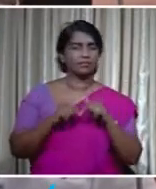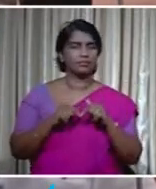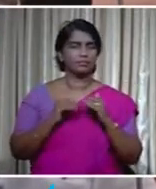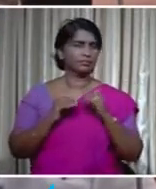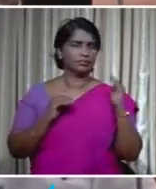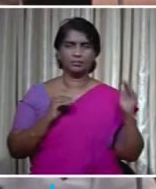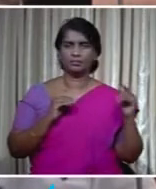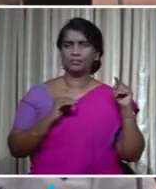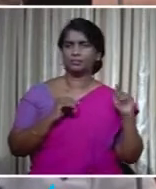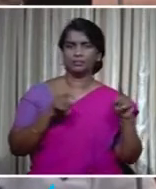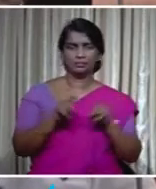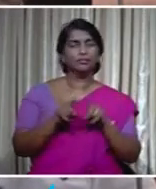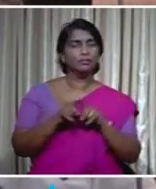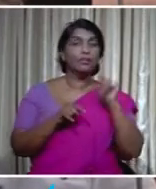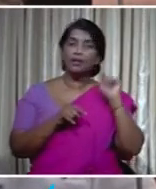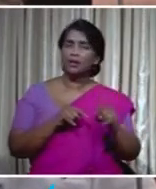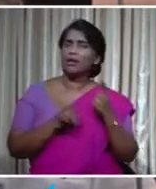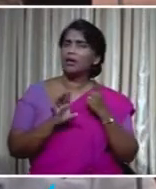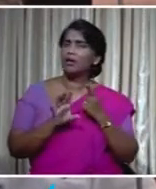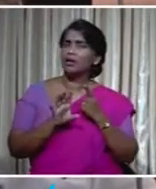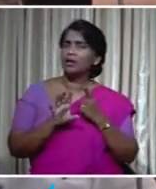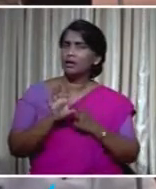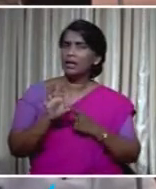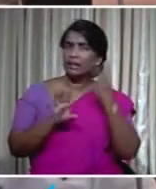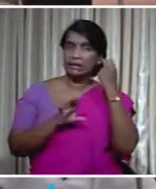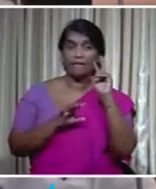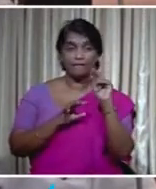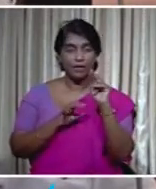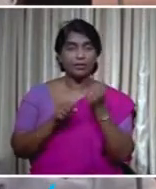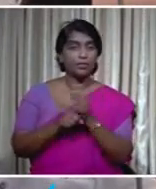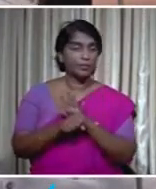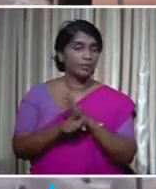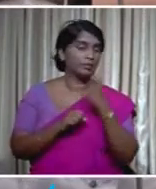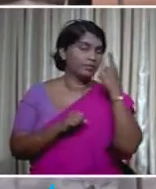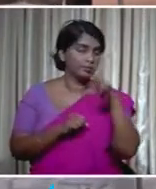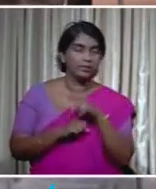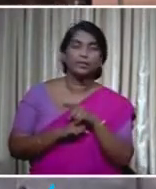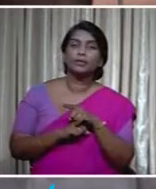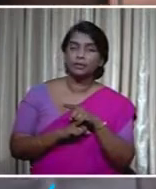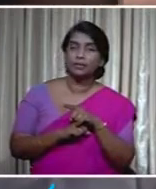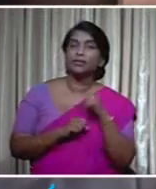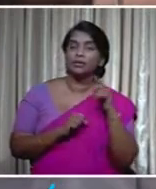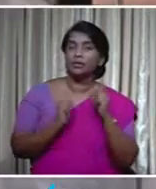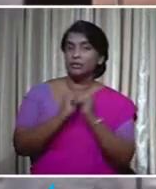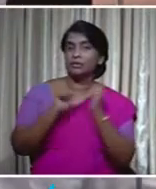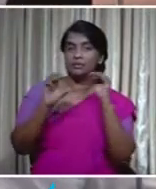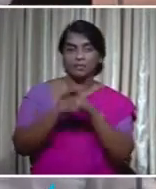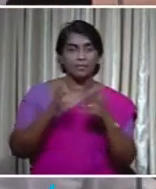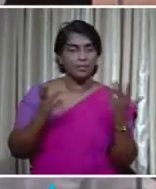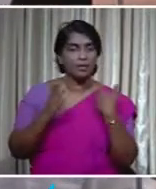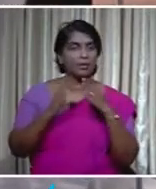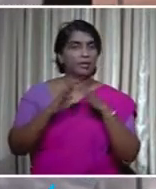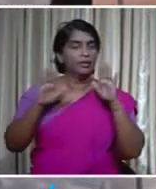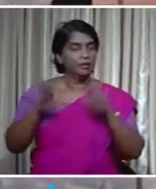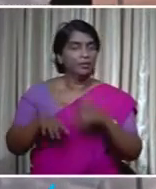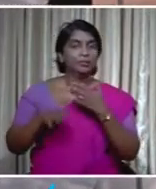அப்படியானால் 2020 கோவிட்டை காரணம் காட்டி அந்த காலத்தில் அவர்கள் வேலை செய்ய முடியாது வீடுகளுக்கு சென்ற இந்த